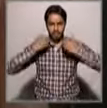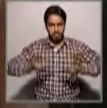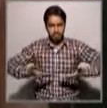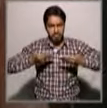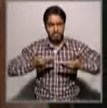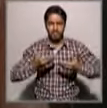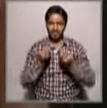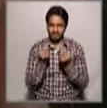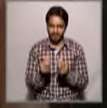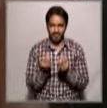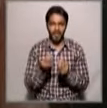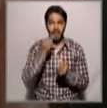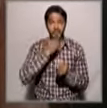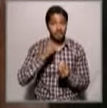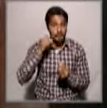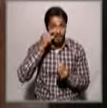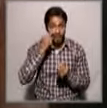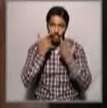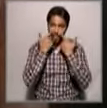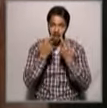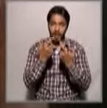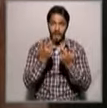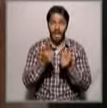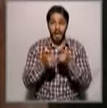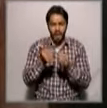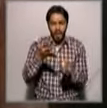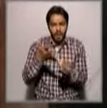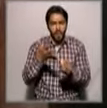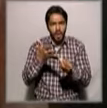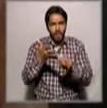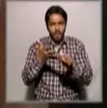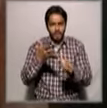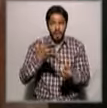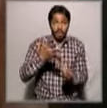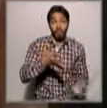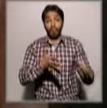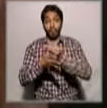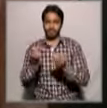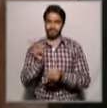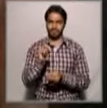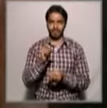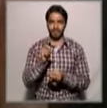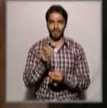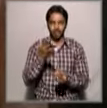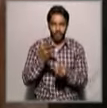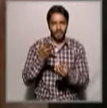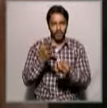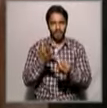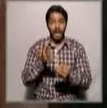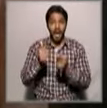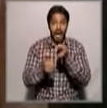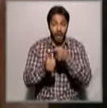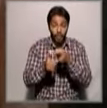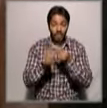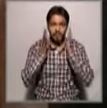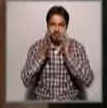فيه برفق، يعني يحافظ على الصلاة الخمس، يعني يأخذ نفسه على الأذكار على ورد